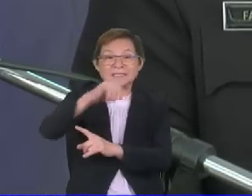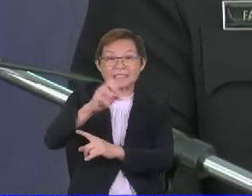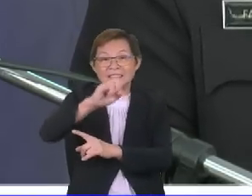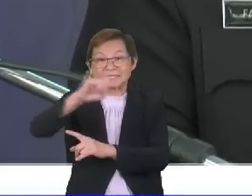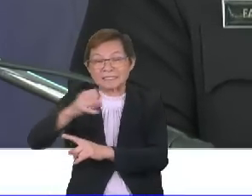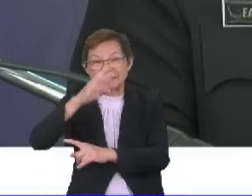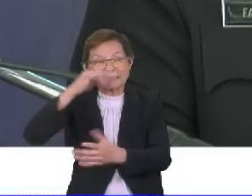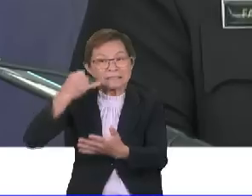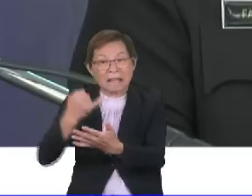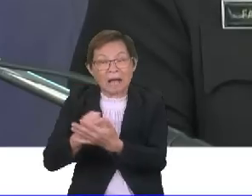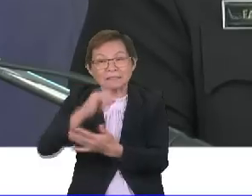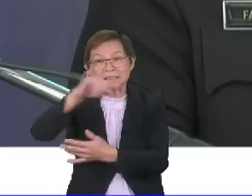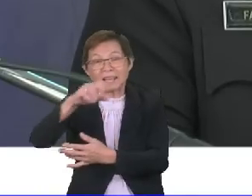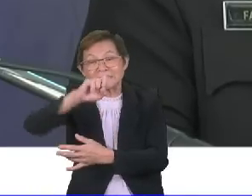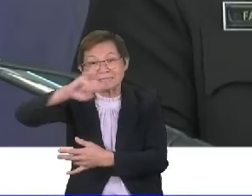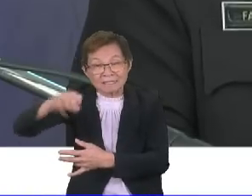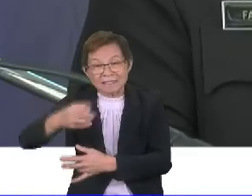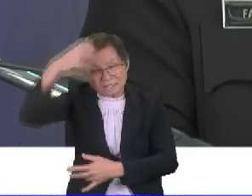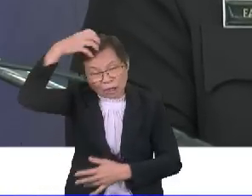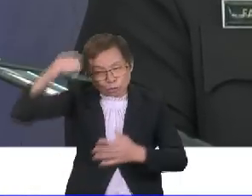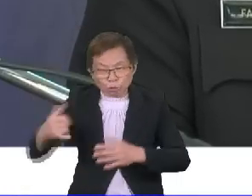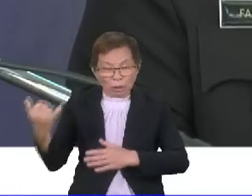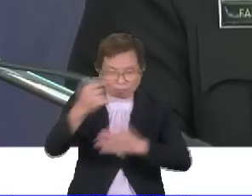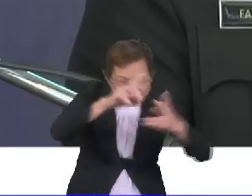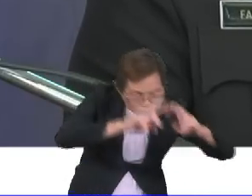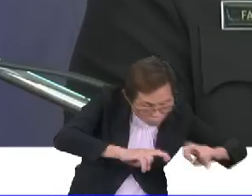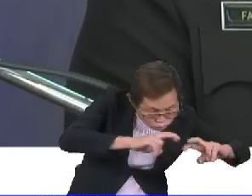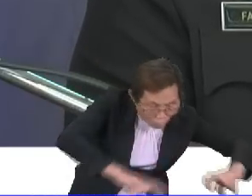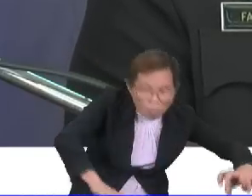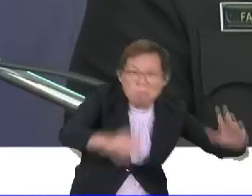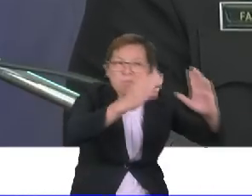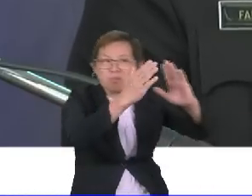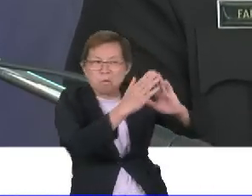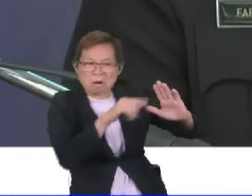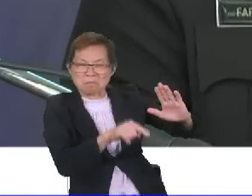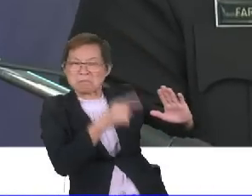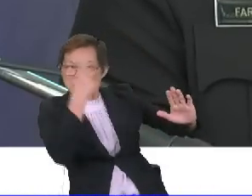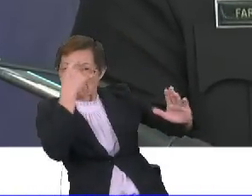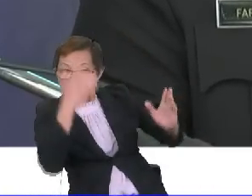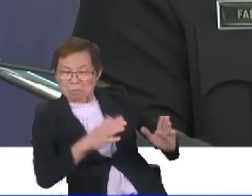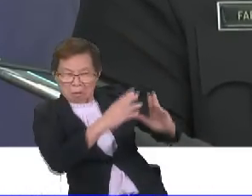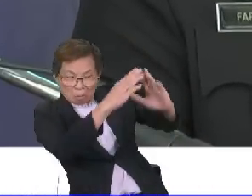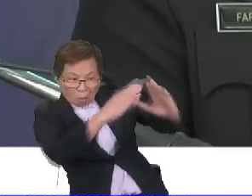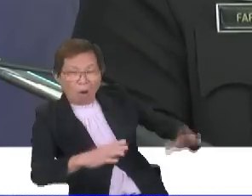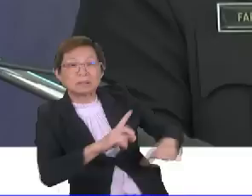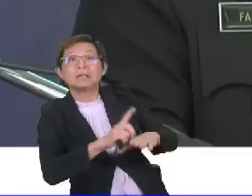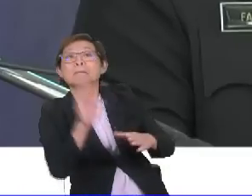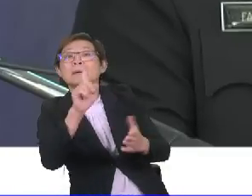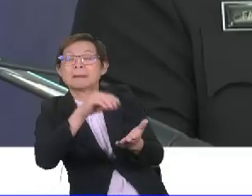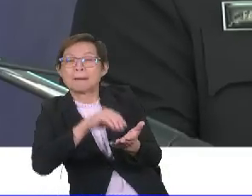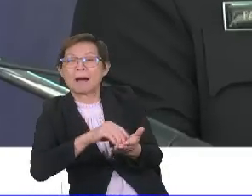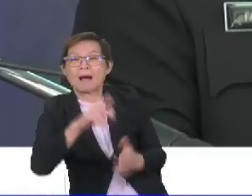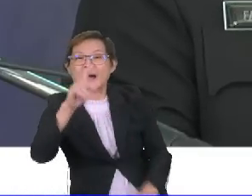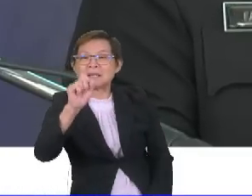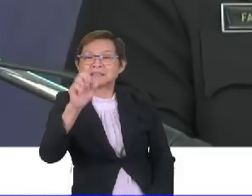selango telah membuat pemeriksaan ke atas rumah suspek bertempat di Serdang beda